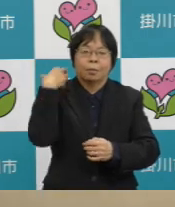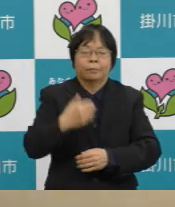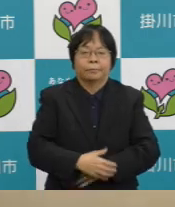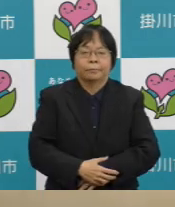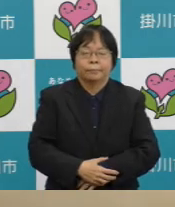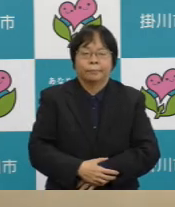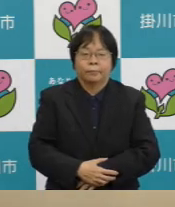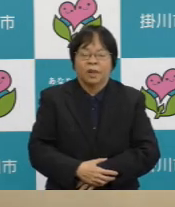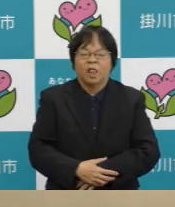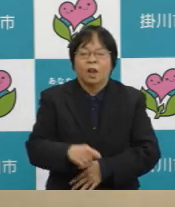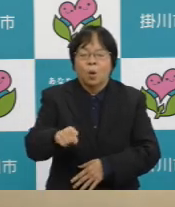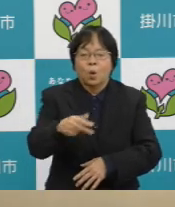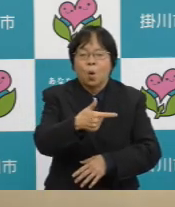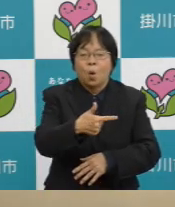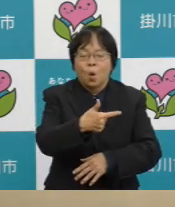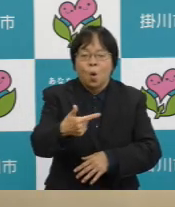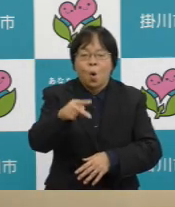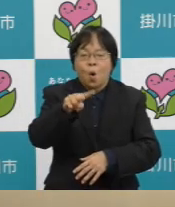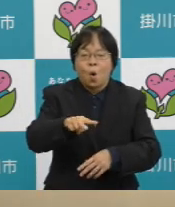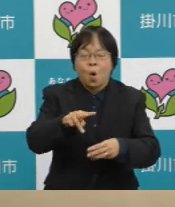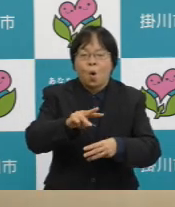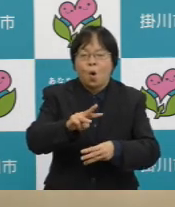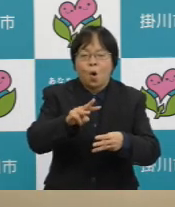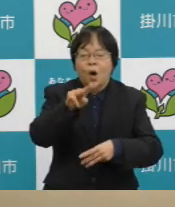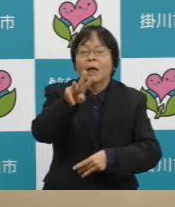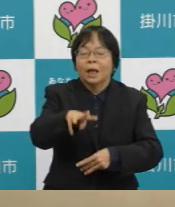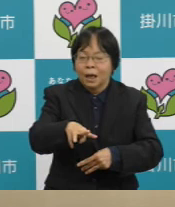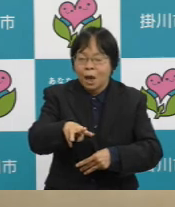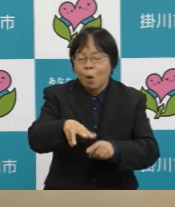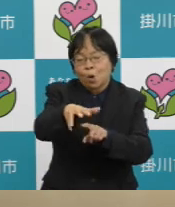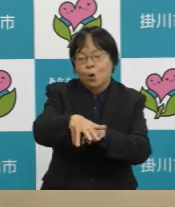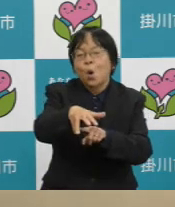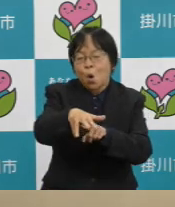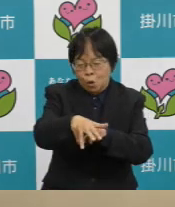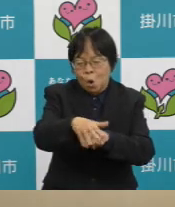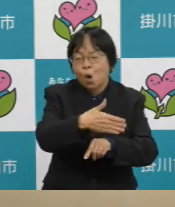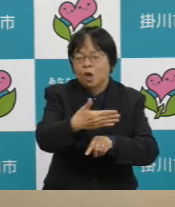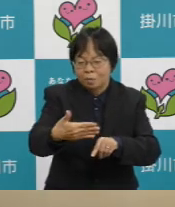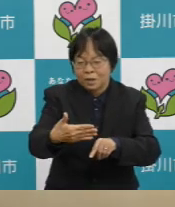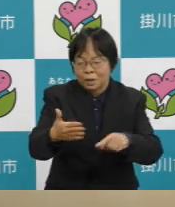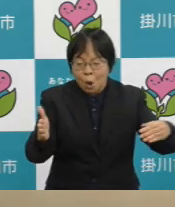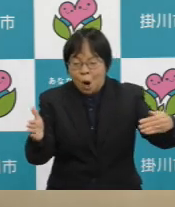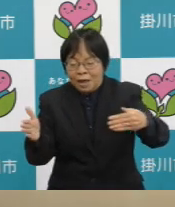この大井川の農業用水の最末端が大塚